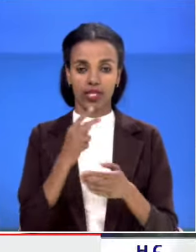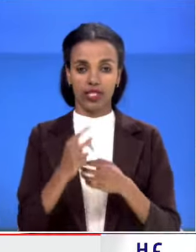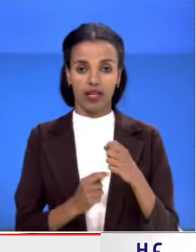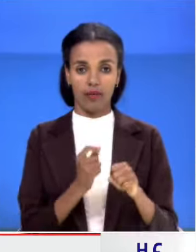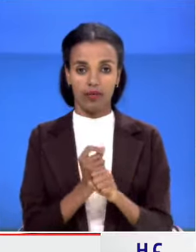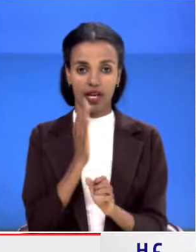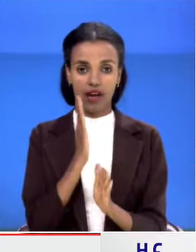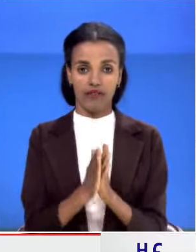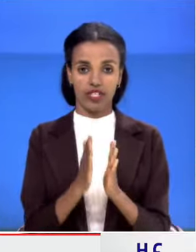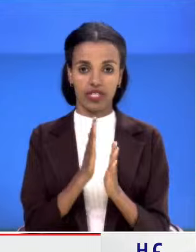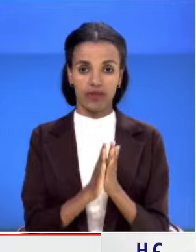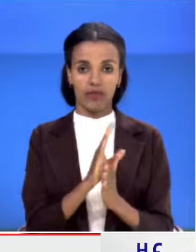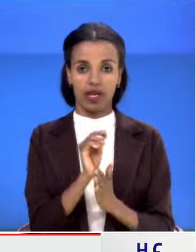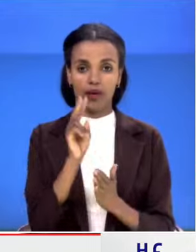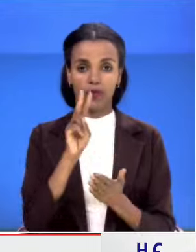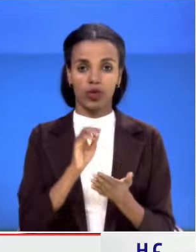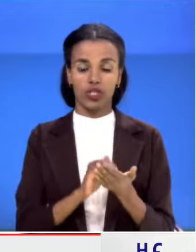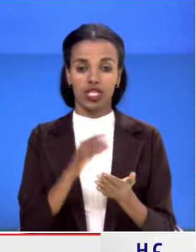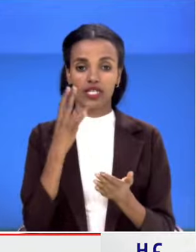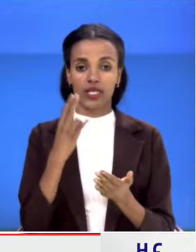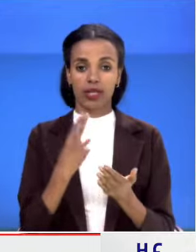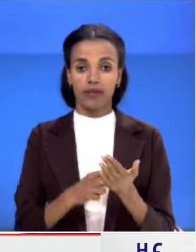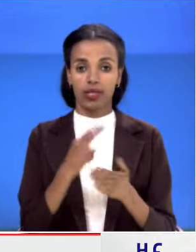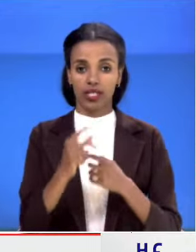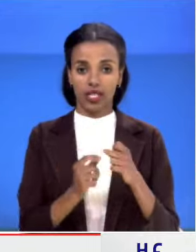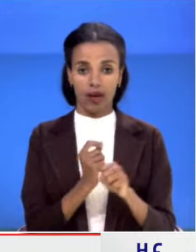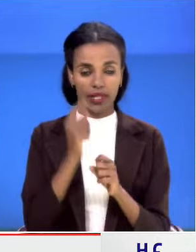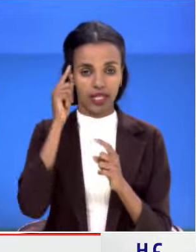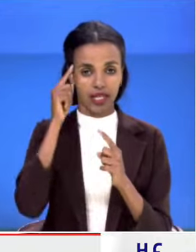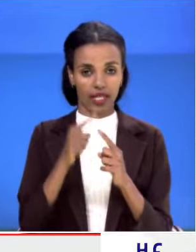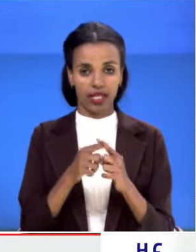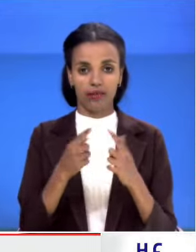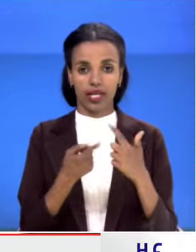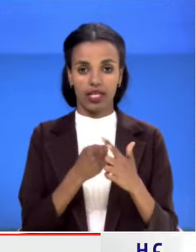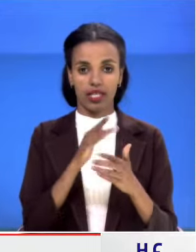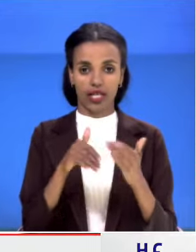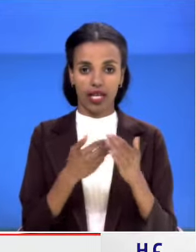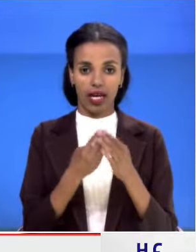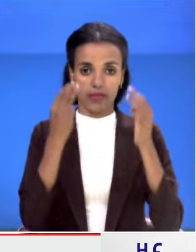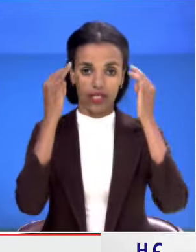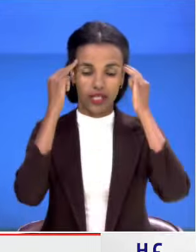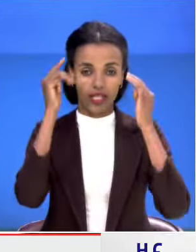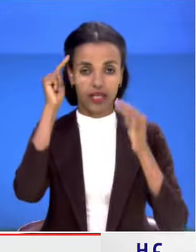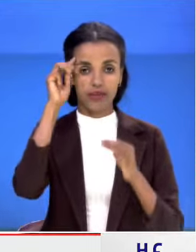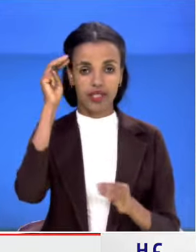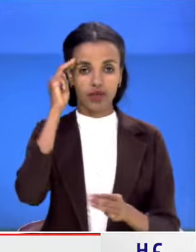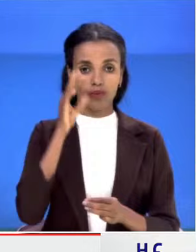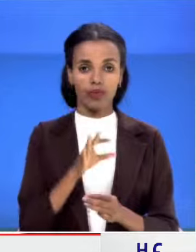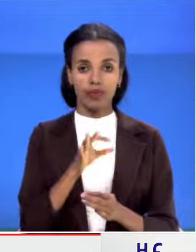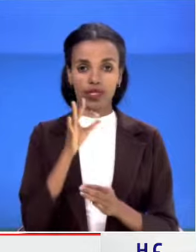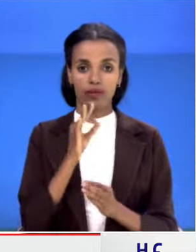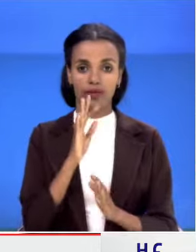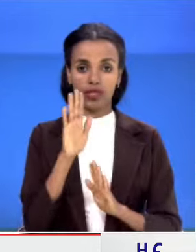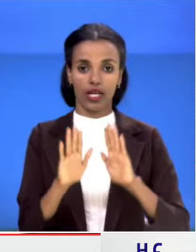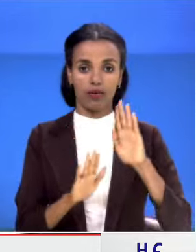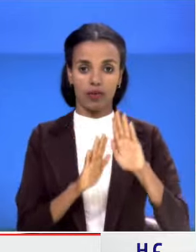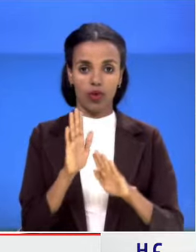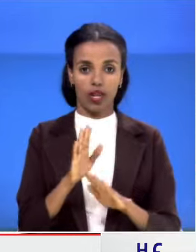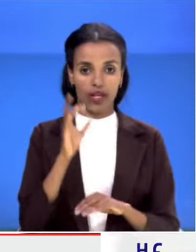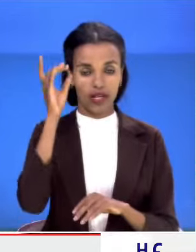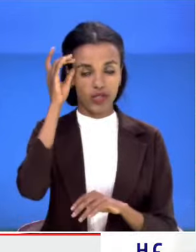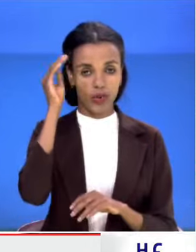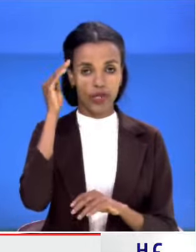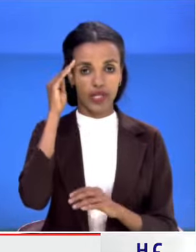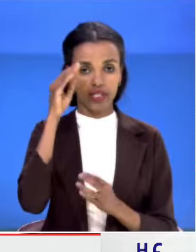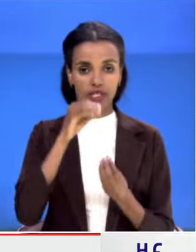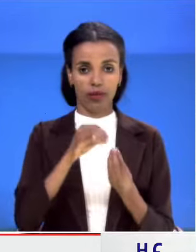ዓመት አፈጻጸምና የ2017 በጀት ዓመት እቅድ ምክትል ጠቅላይ ሚኒስትር ተመስገን ጥሩነህ በተገኙበት ተገምግሟል። ካሶ መንጌ